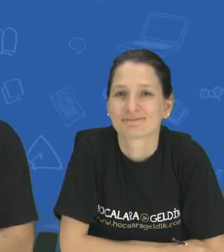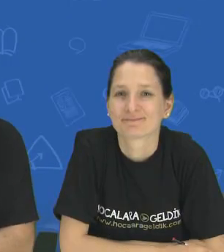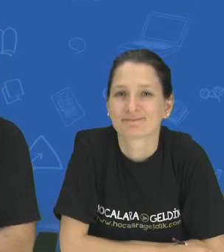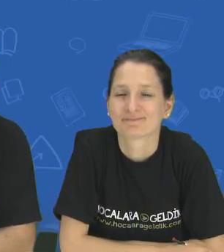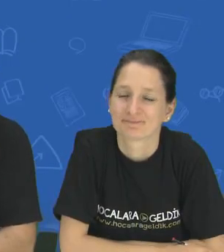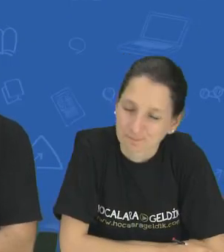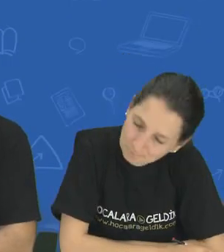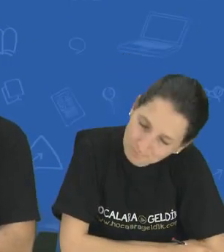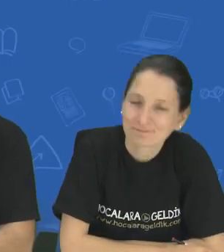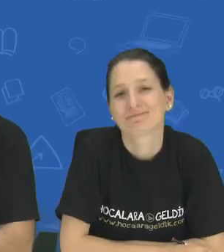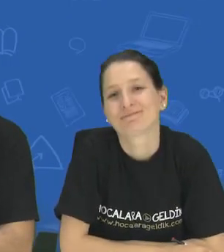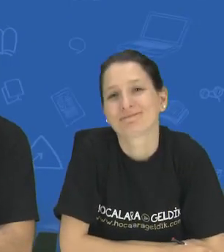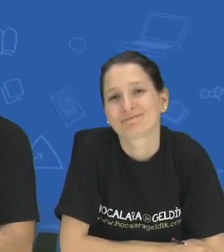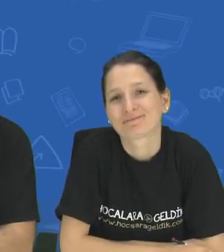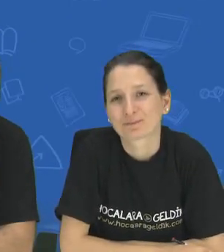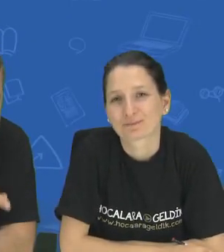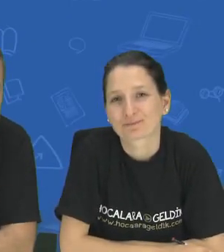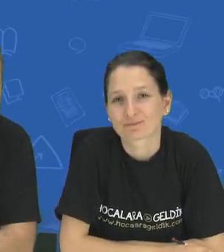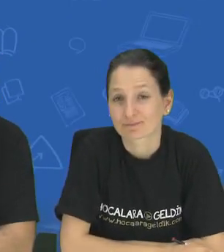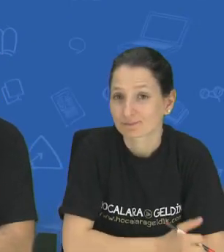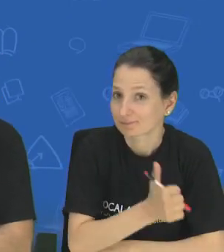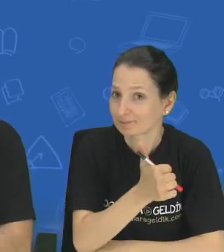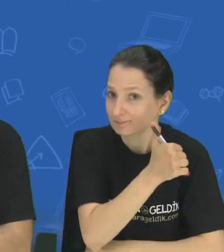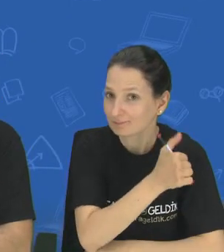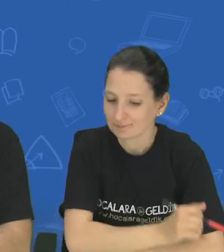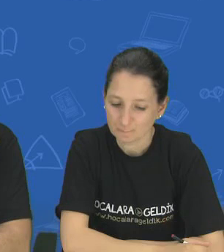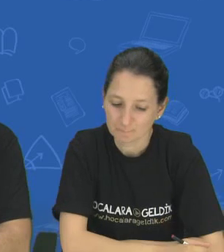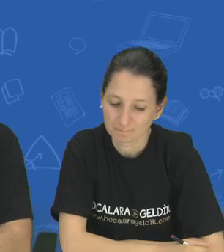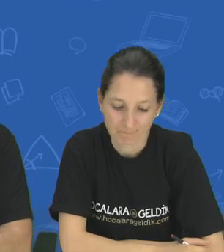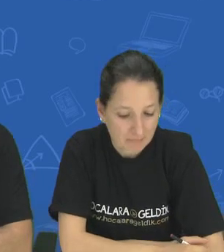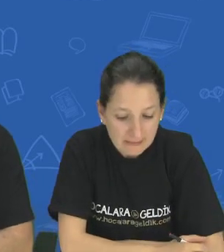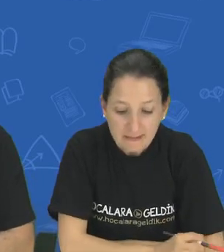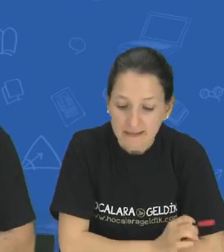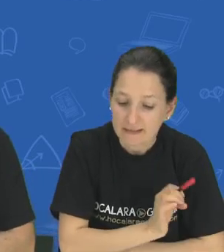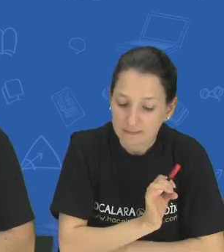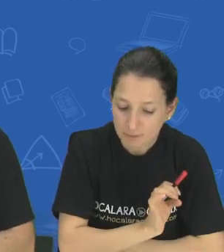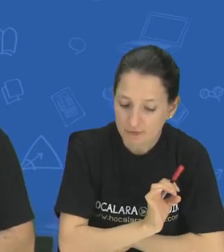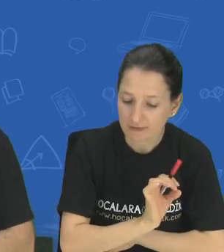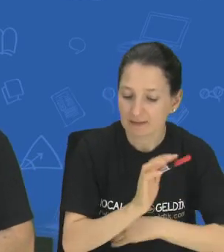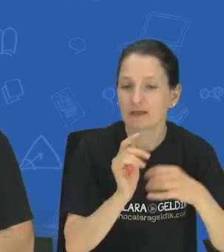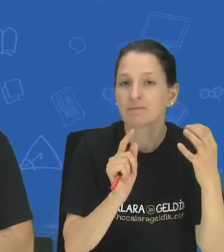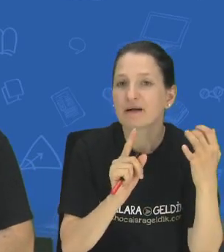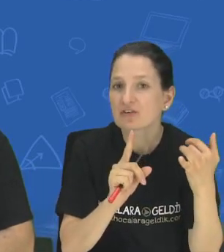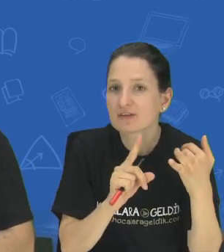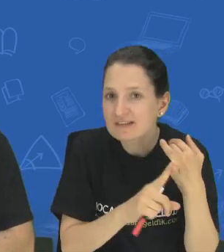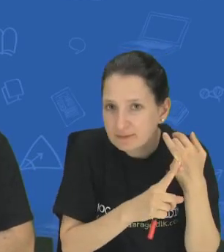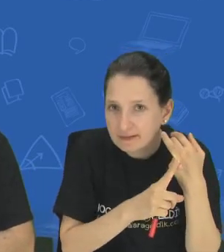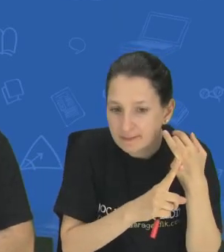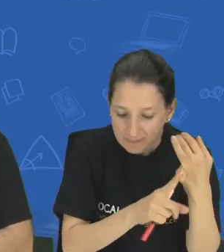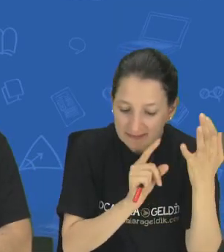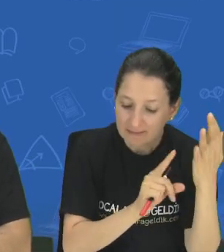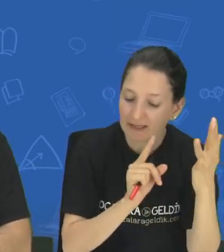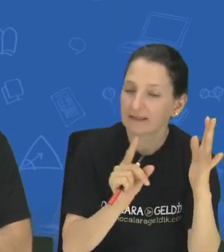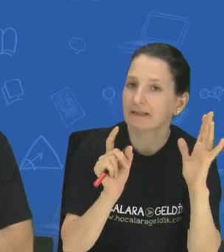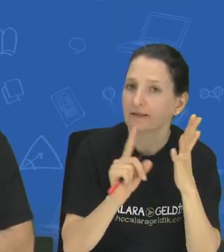Hocalara geldiniz, hoş geldiniz arkadaşlar. Kimya biliminde yeni başlıkla devam ediyoruz. Bakalım konularımız neler? Bu videoda kimyanın başlıca